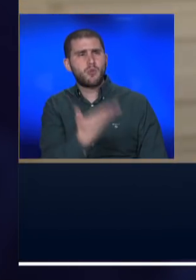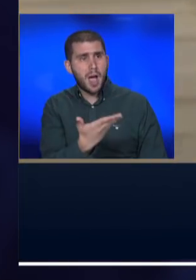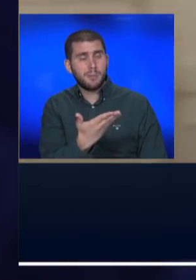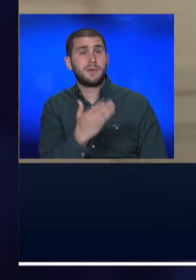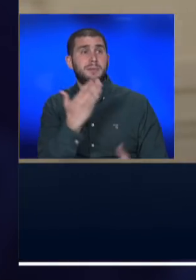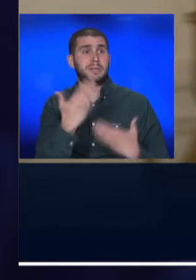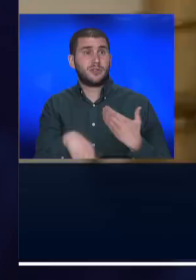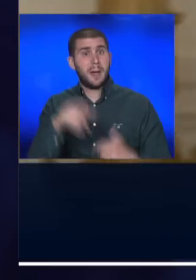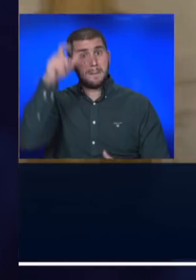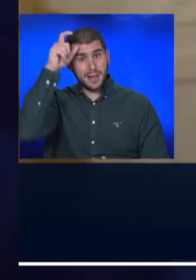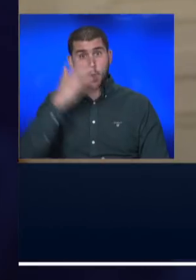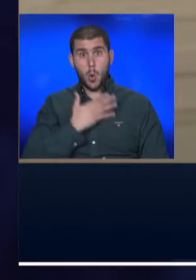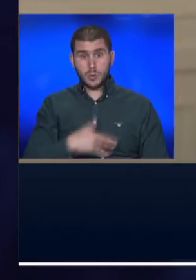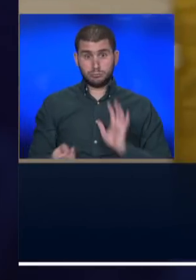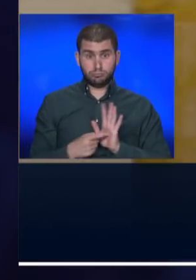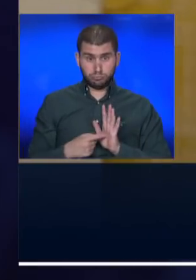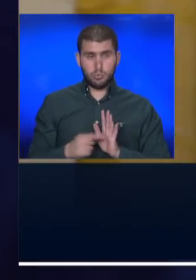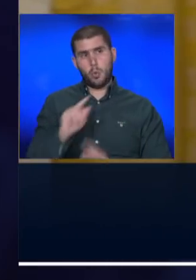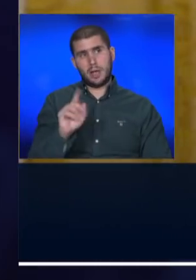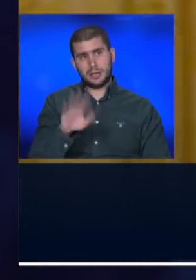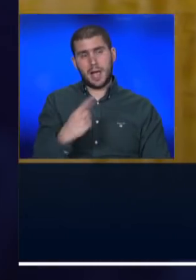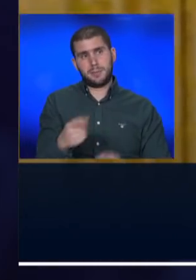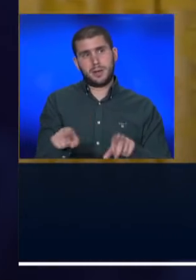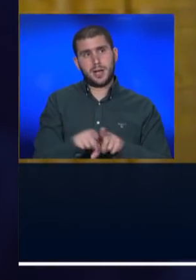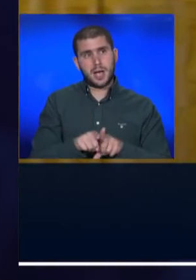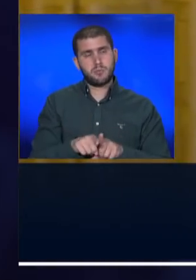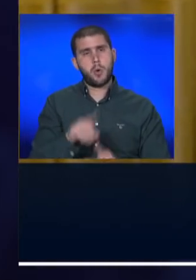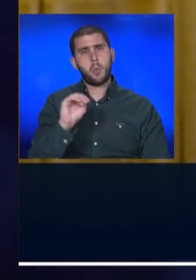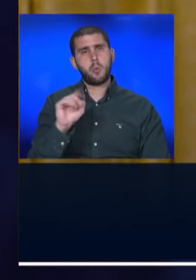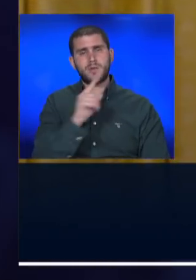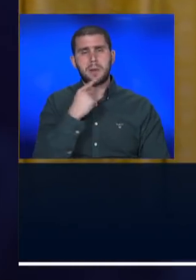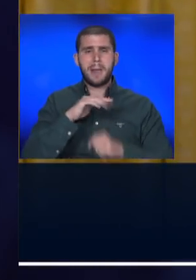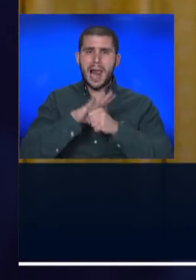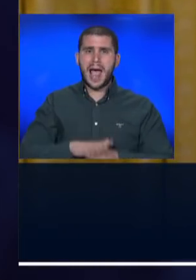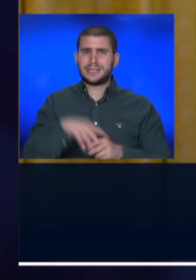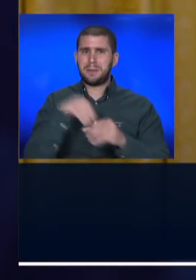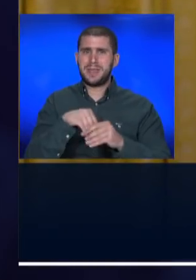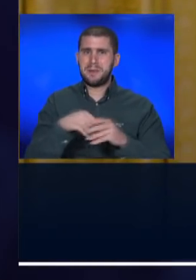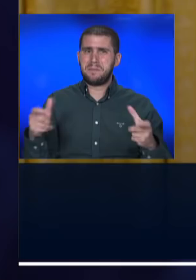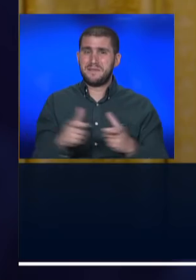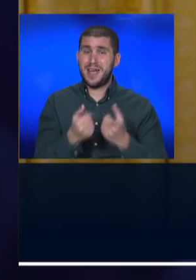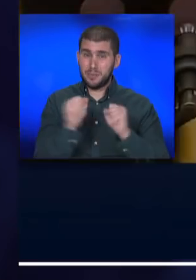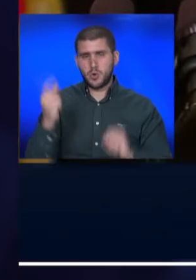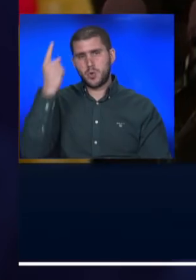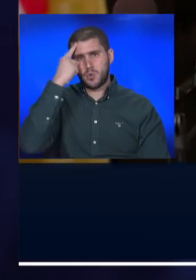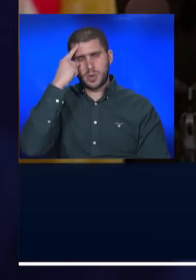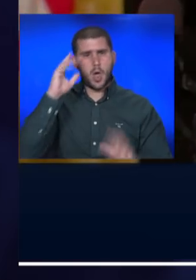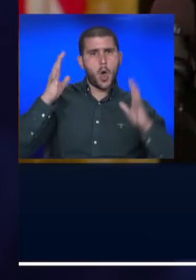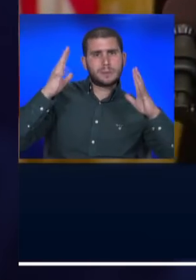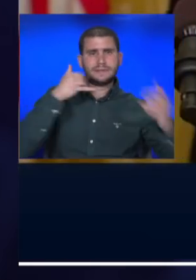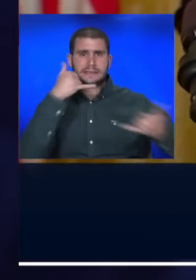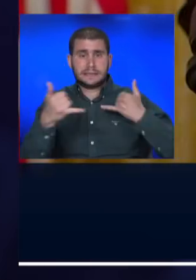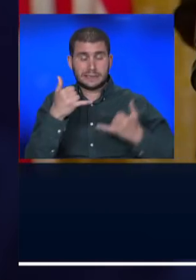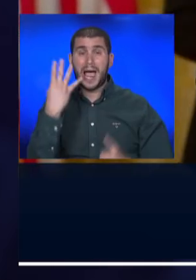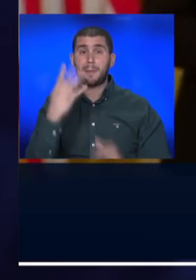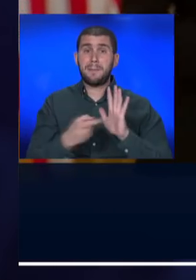משהו, יכול להיות שזה גם כפי שמואב הזכיר בגלל הלחץ הפנימי של המפלגה הדמוקרטית, יודע להיות אובססיבי. 4 השיחות האלה ממש